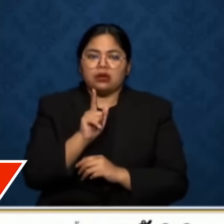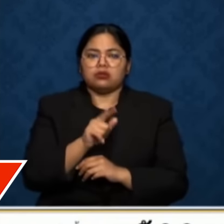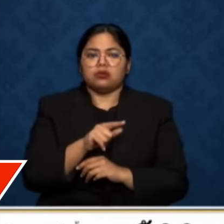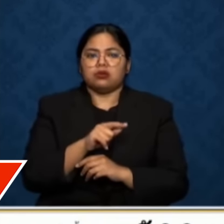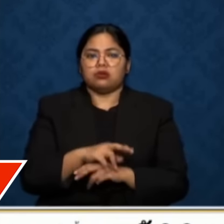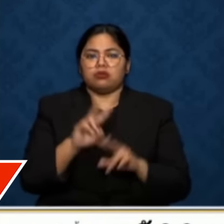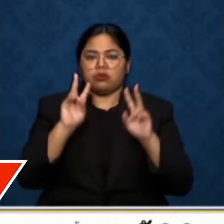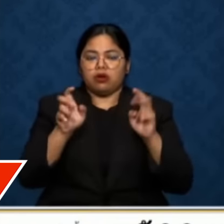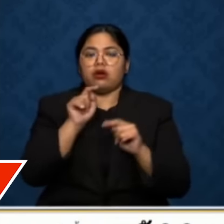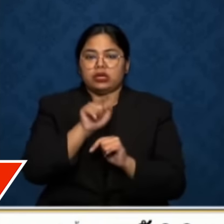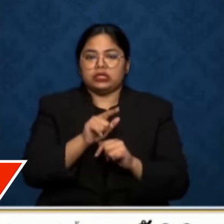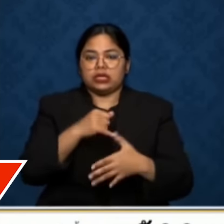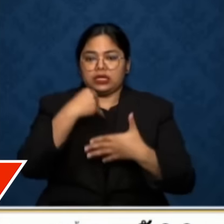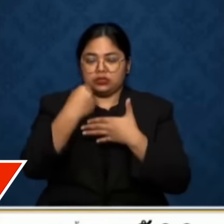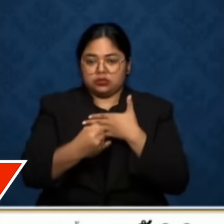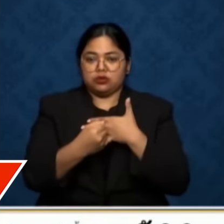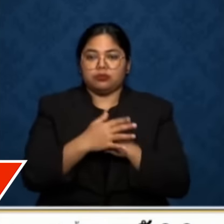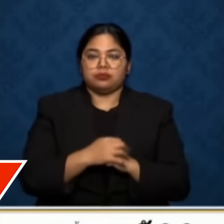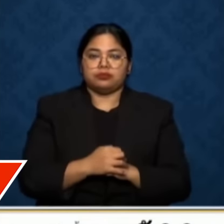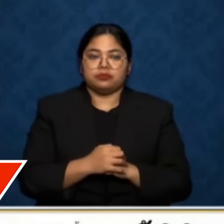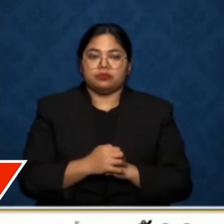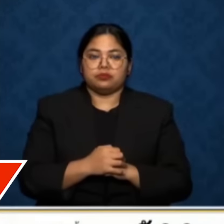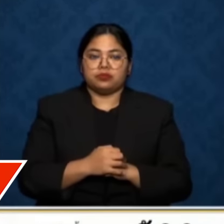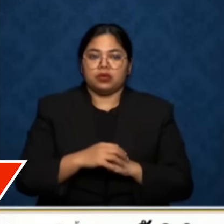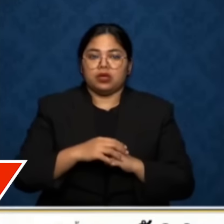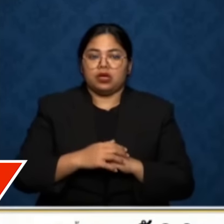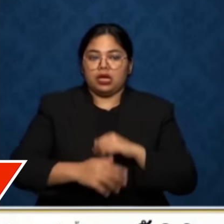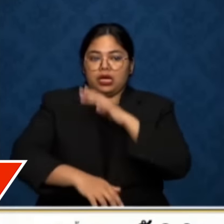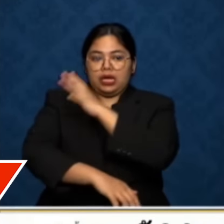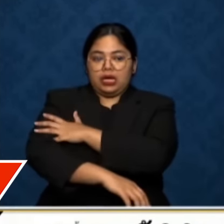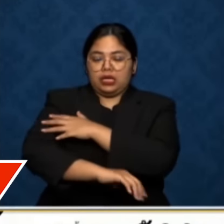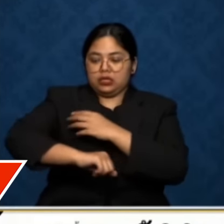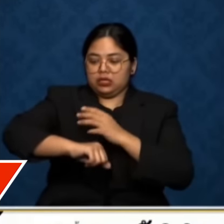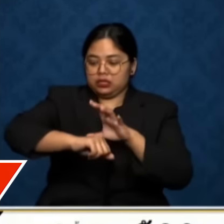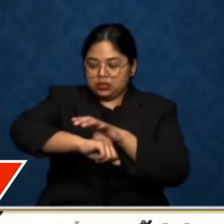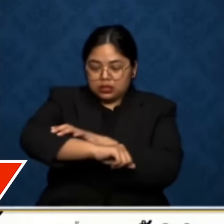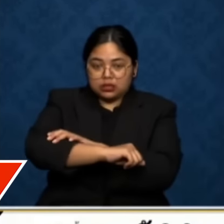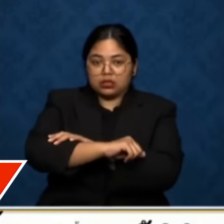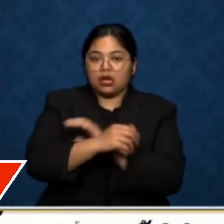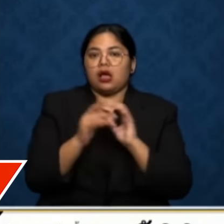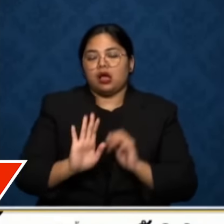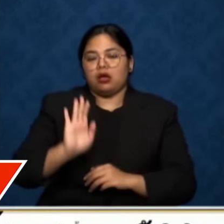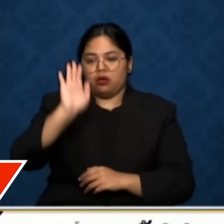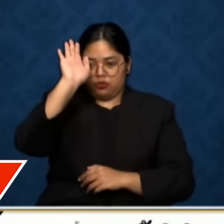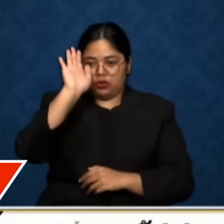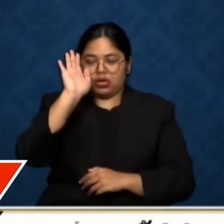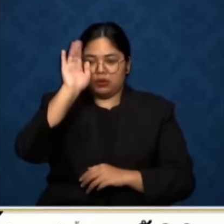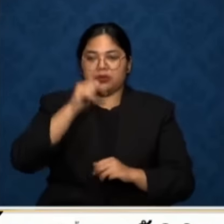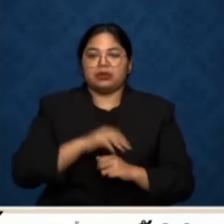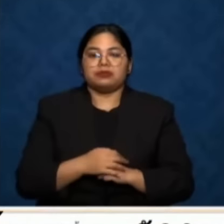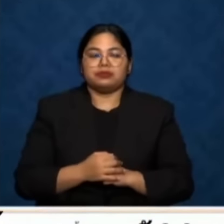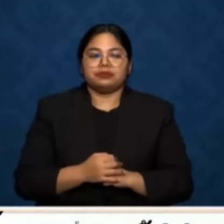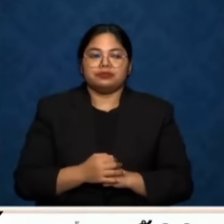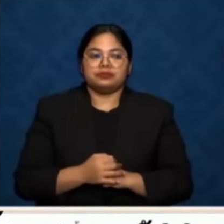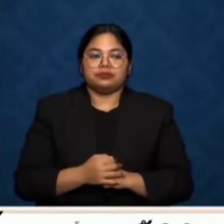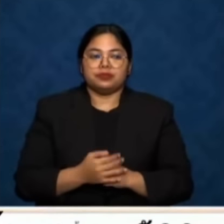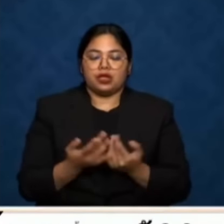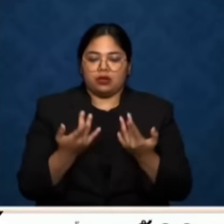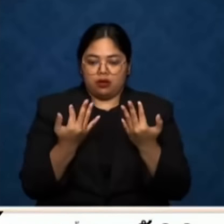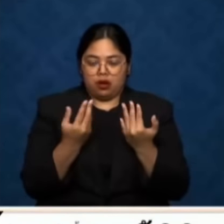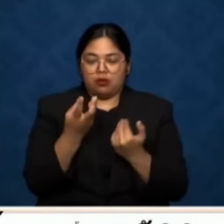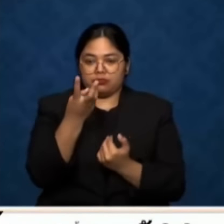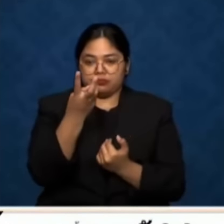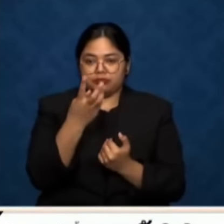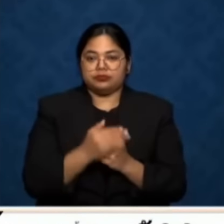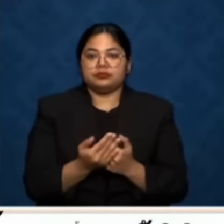ด็นนี ้ท่านประธานคะ ไอ้ที่ใส่ที่ไหลเนี่ยนะครับอันนี ้ครับสักครู่นะครับมีผู้ประท้วงนะครับเชิญครับเชิ